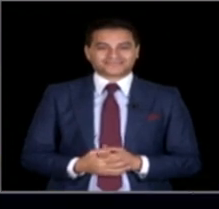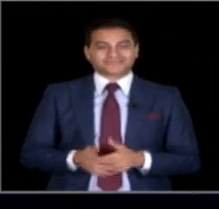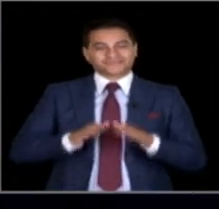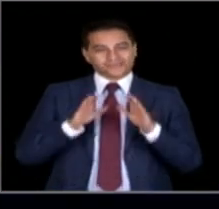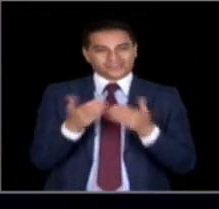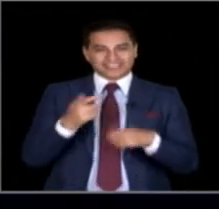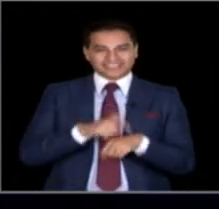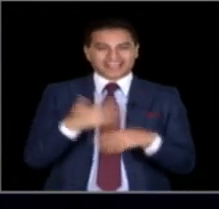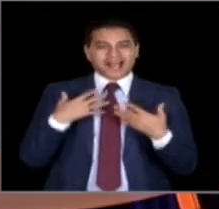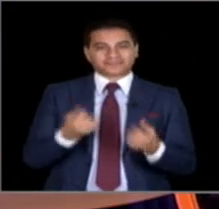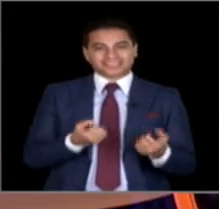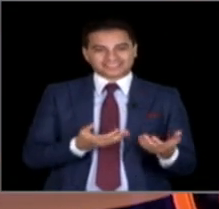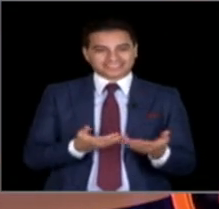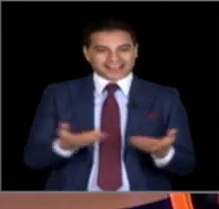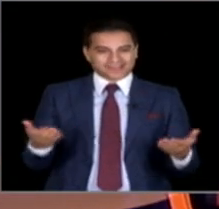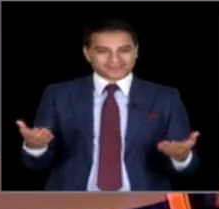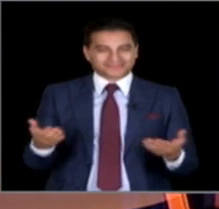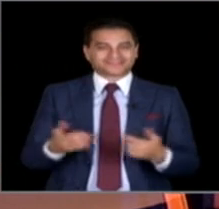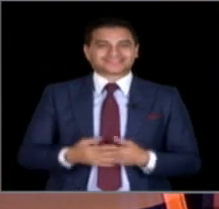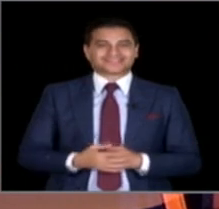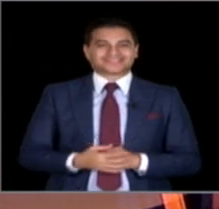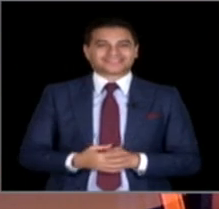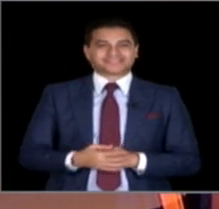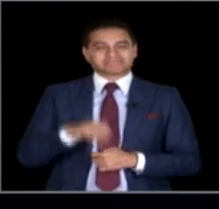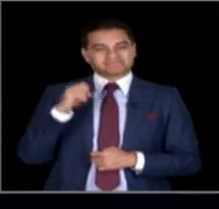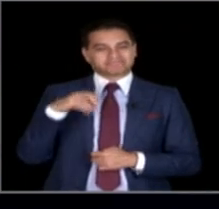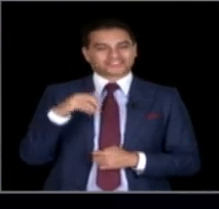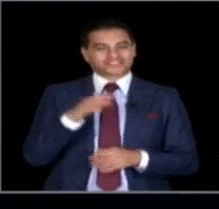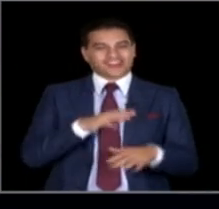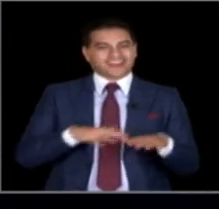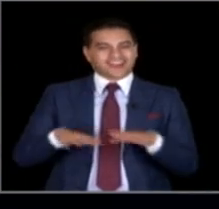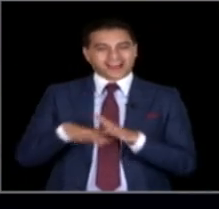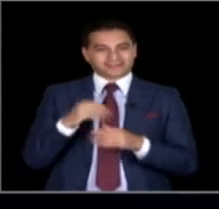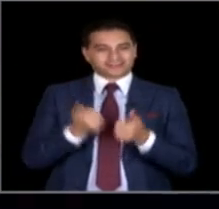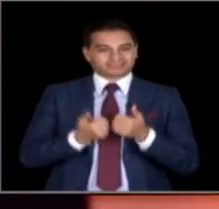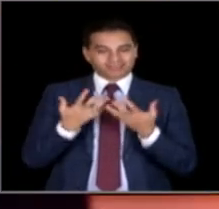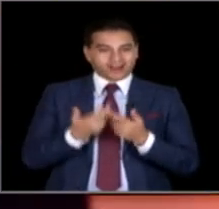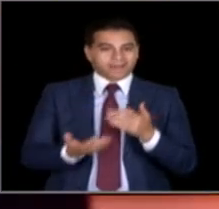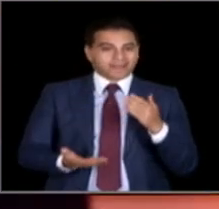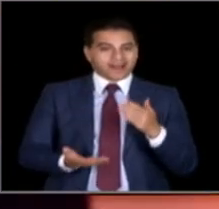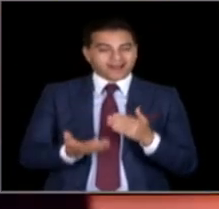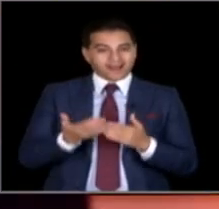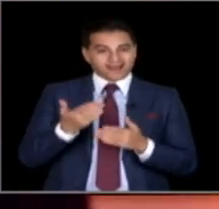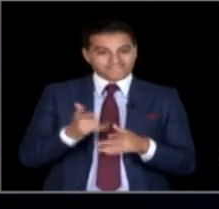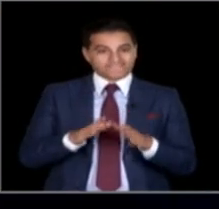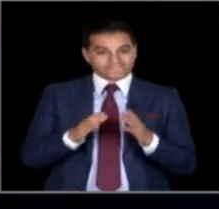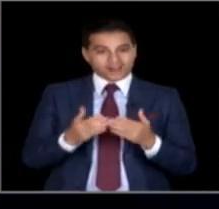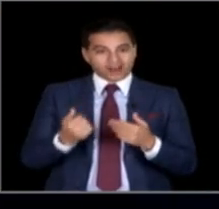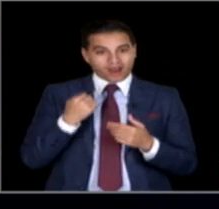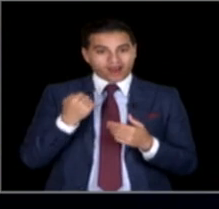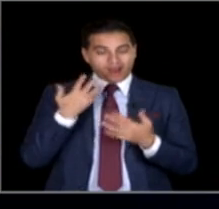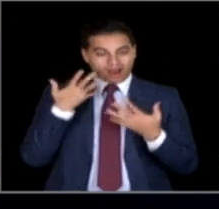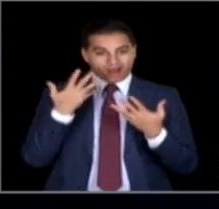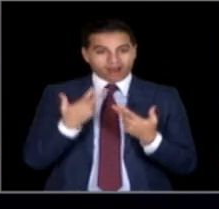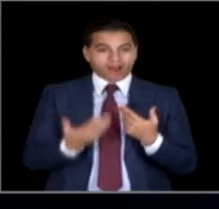فريق الساعة الحمد لله على السلامة. الله يسلمك. ما شاء الله عملتوا تصفيات هايله. الحمد لله. كفريق